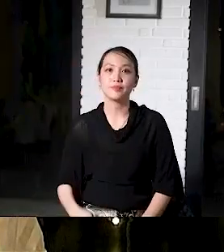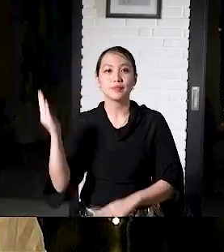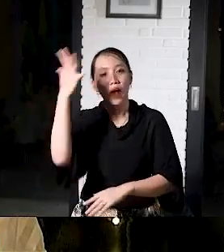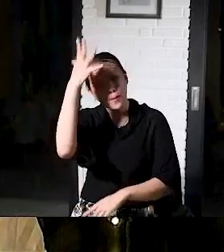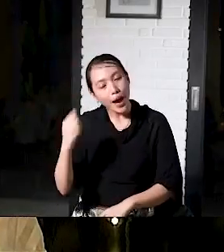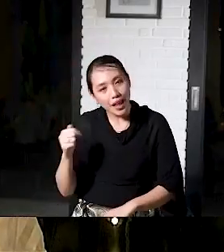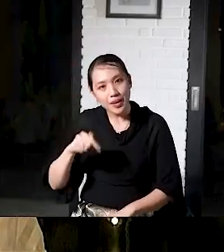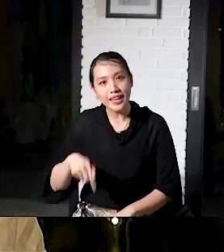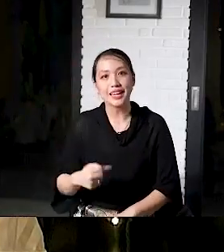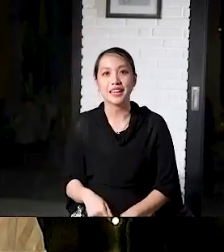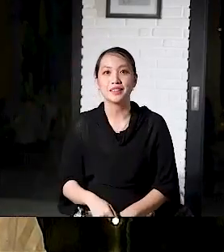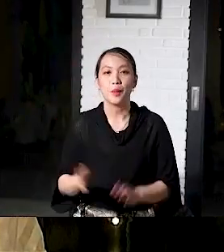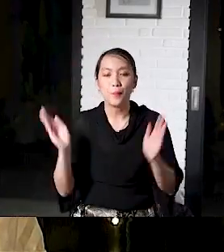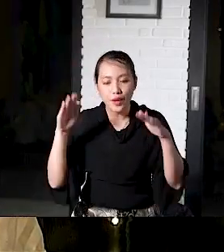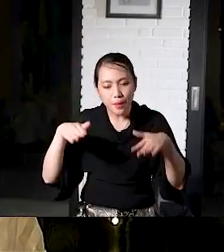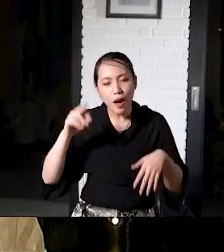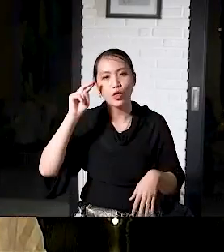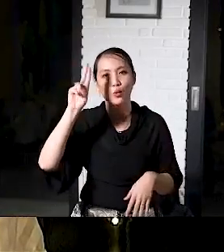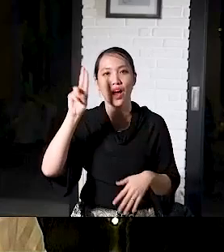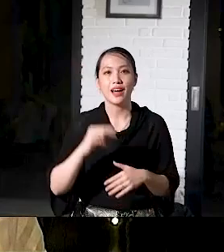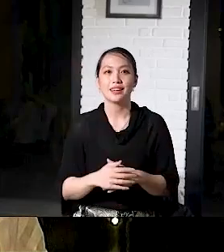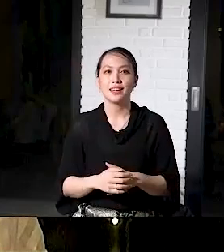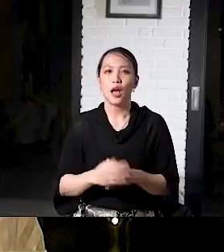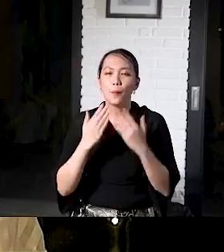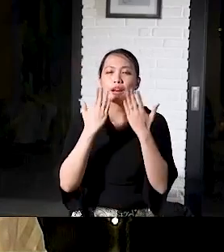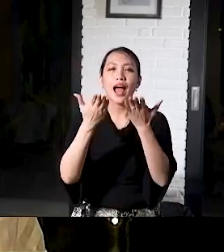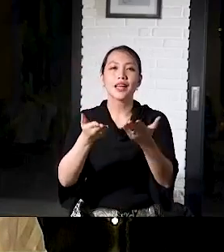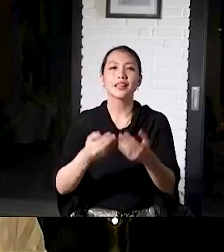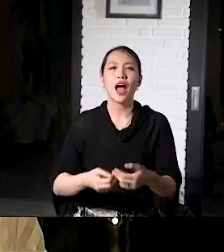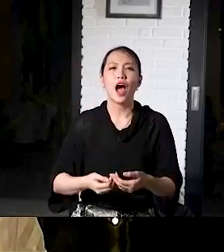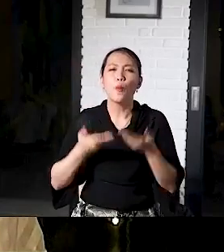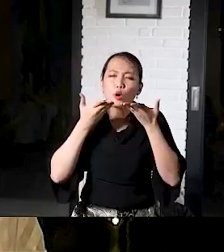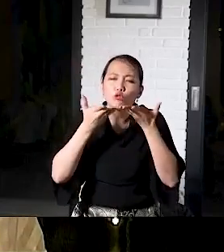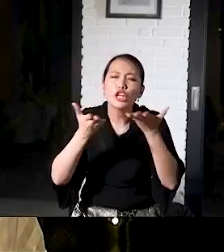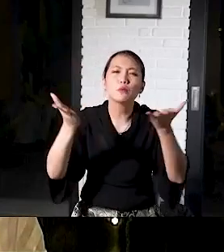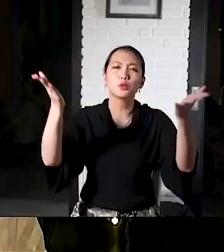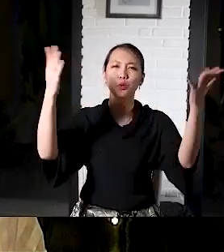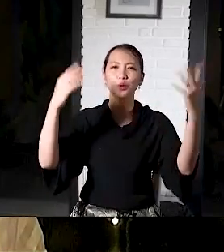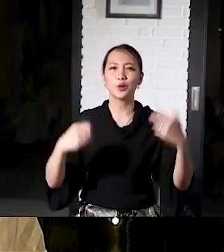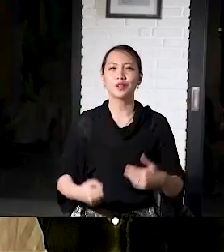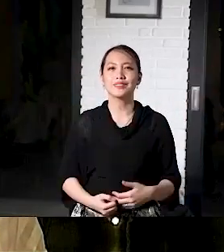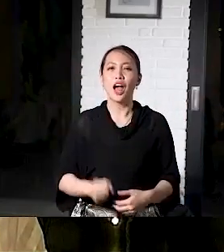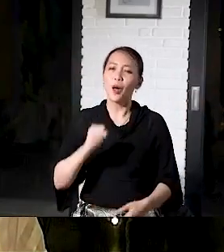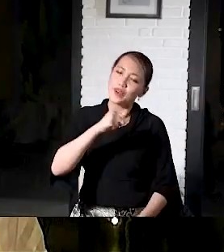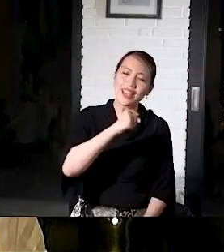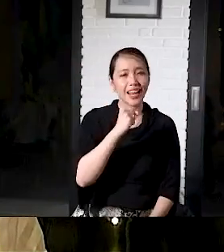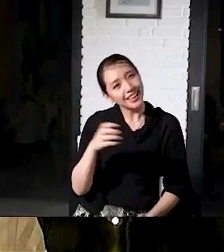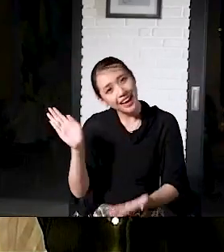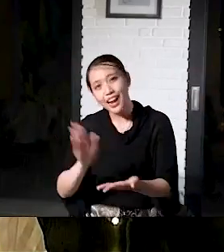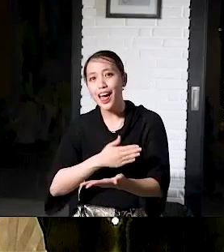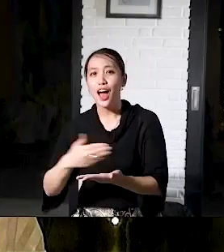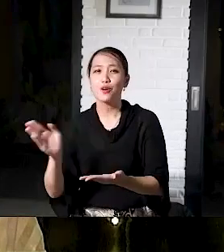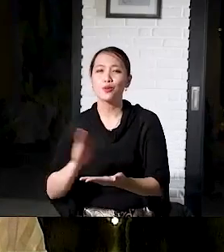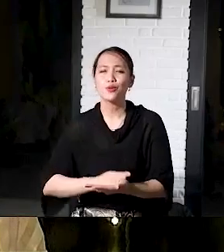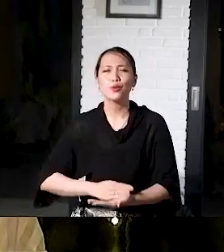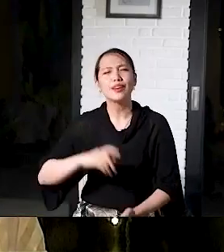mana kita menyatakan, mengucap syukur, menyanyikan lagu, karena